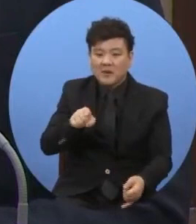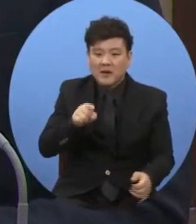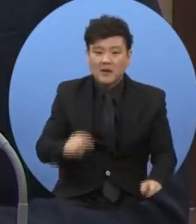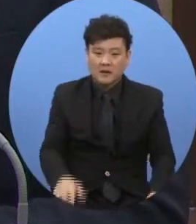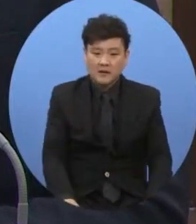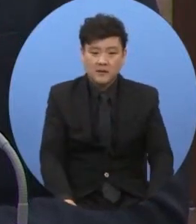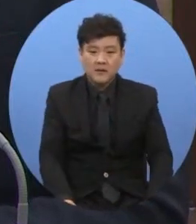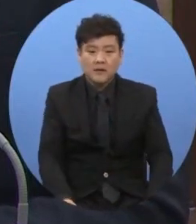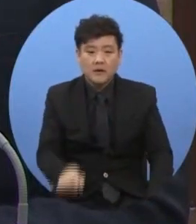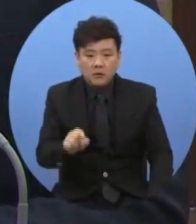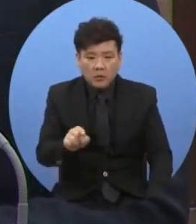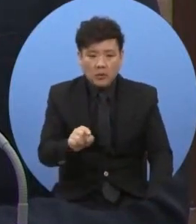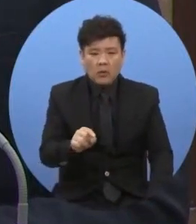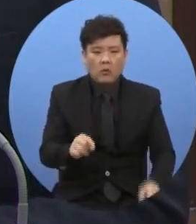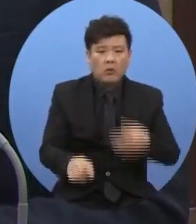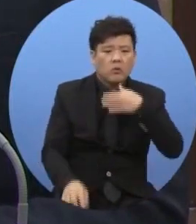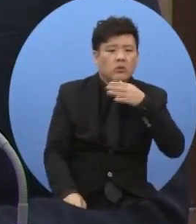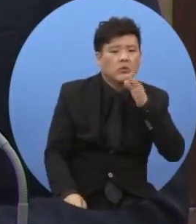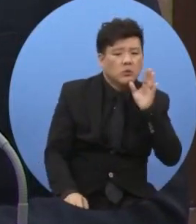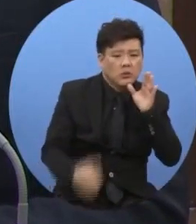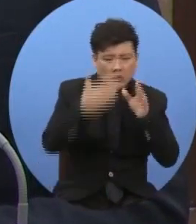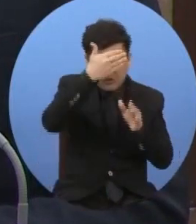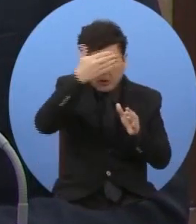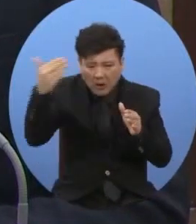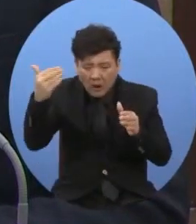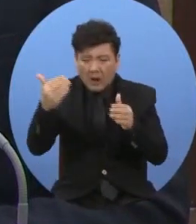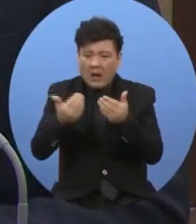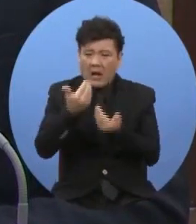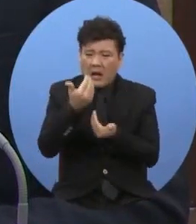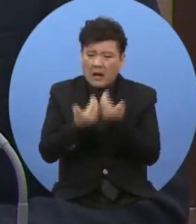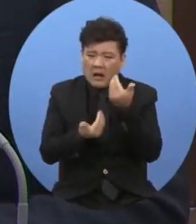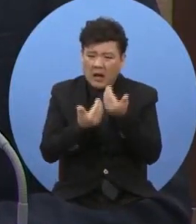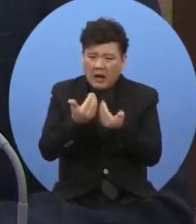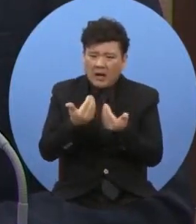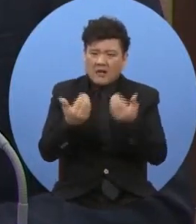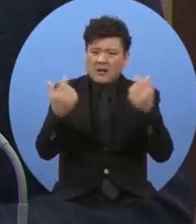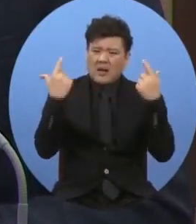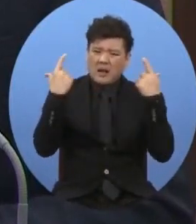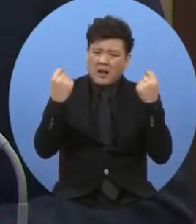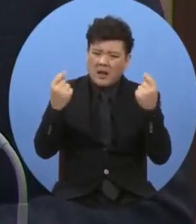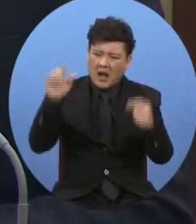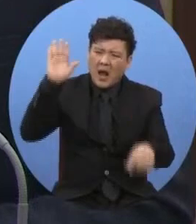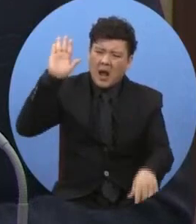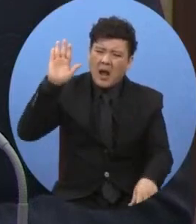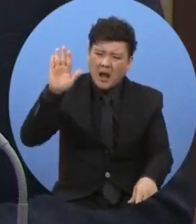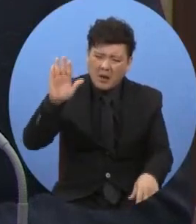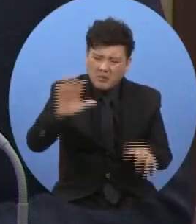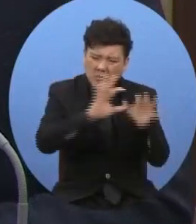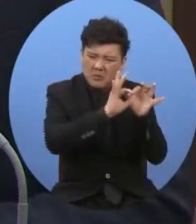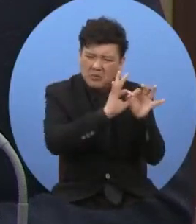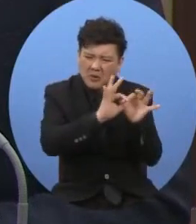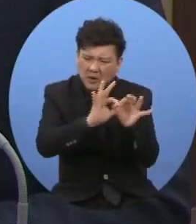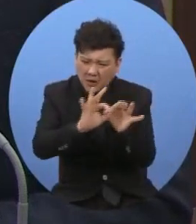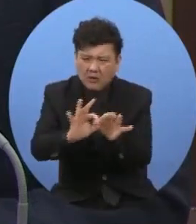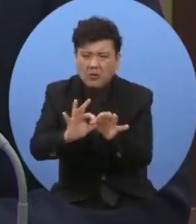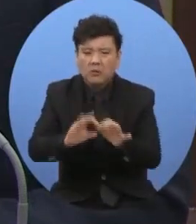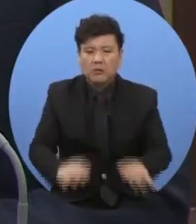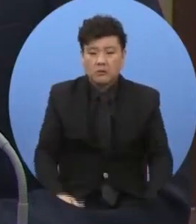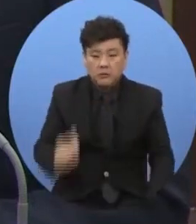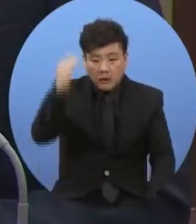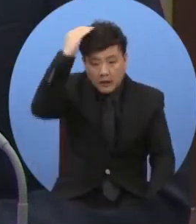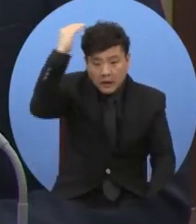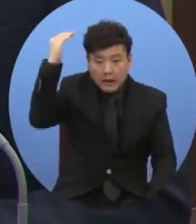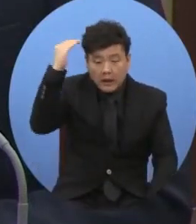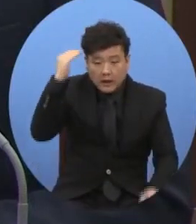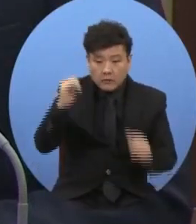이후로 이제 세대 갈등, 뭐 세대 간의 문제는 계속 있어 왔던 것 같습니다. 앞으로도 있을 것 같고요. 뭐 일각에서는 한국 사회의